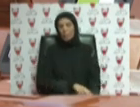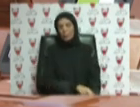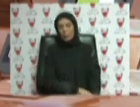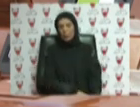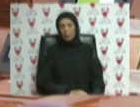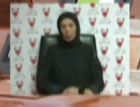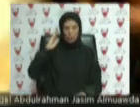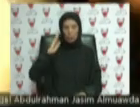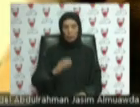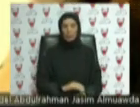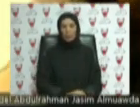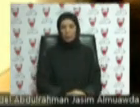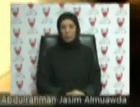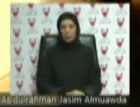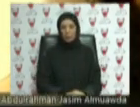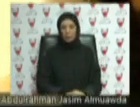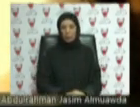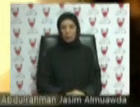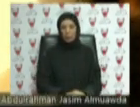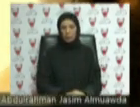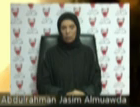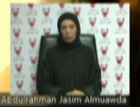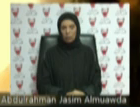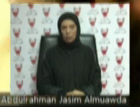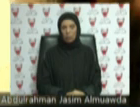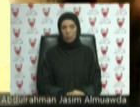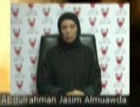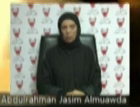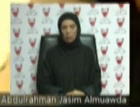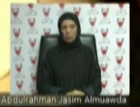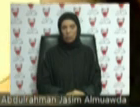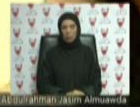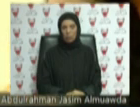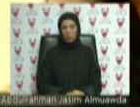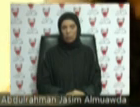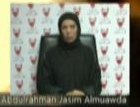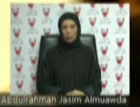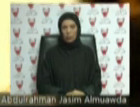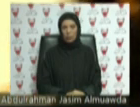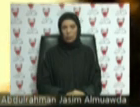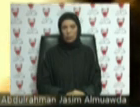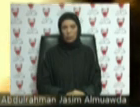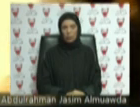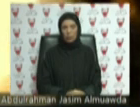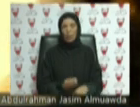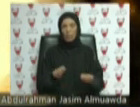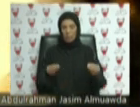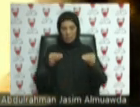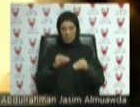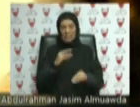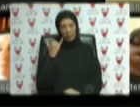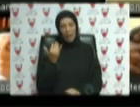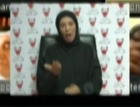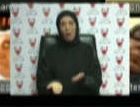ونيابي أن نسند هذه الخطوات بلا تأخير. نعم. بما يتوجب الاستعجال. نعم